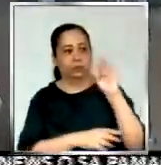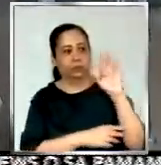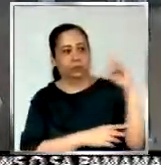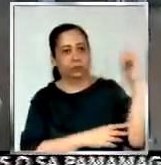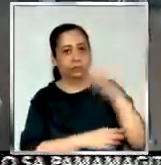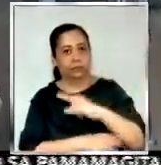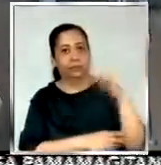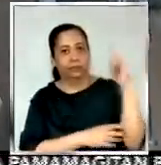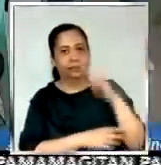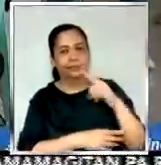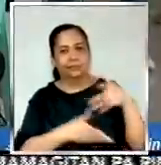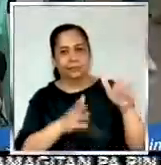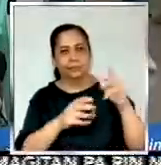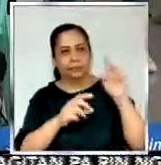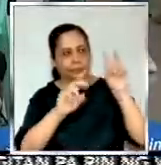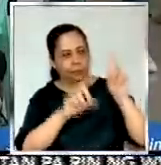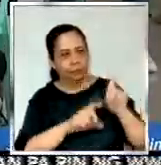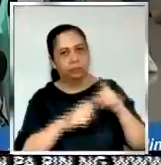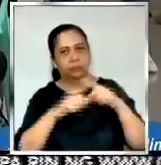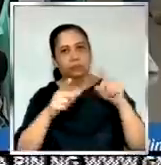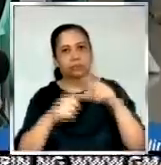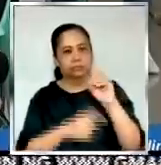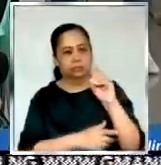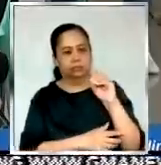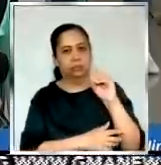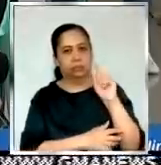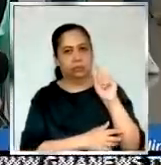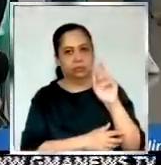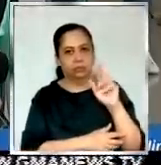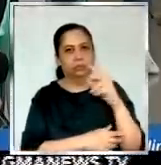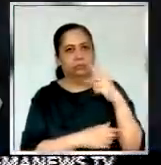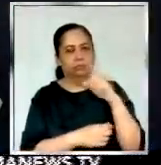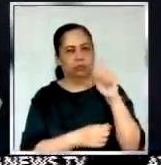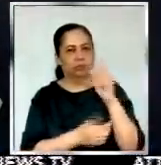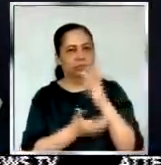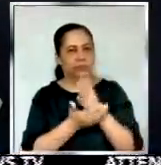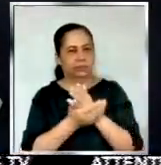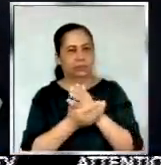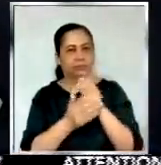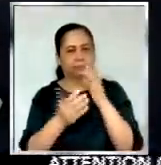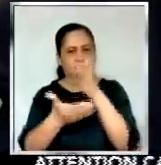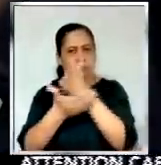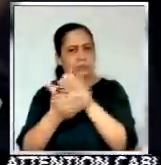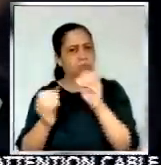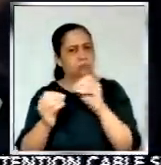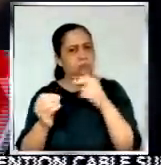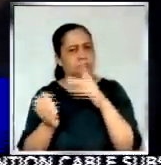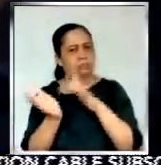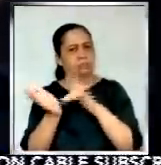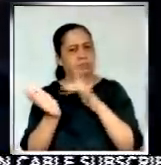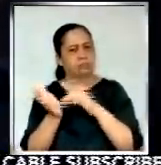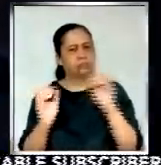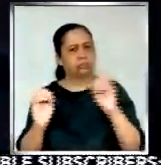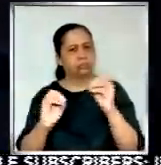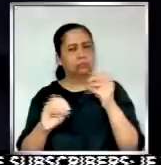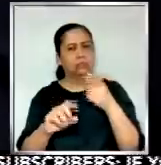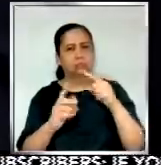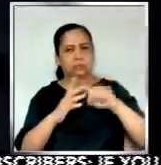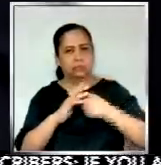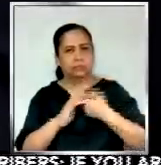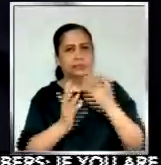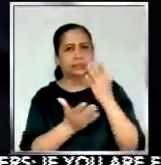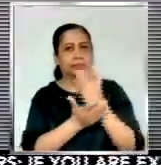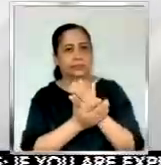sa NAIA. Pero giit ng DOTR one-stop shop, wala silang na-monitor na pananamantala mula nang tumigil sa pag-test ang